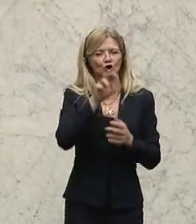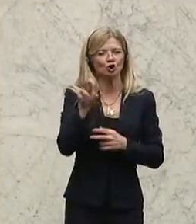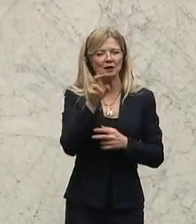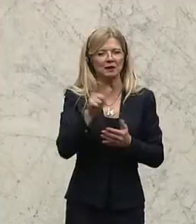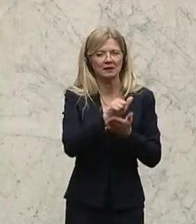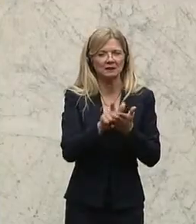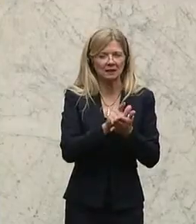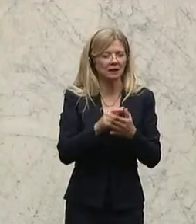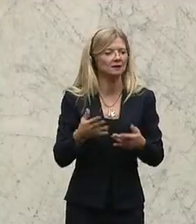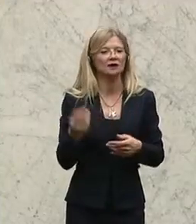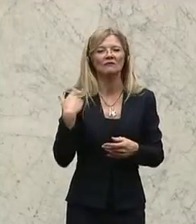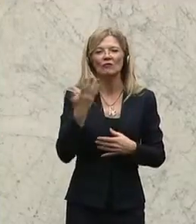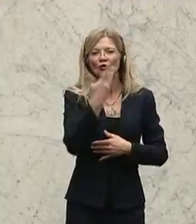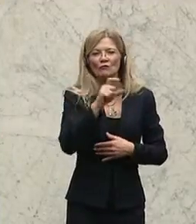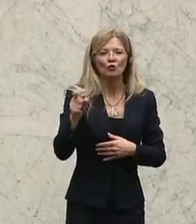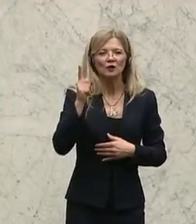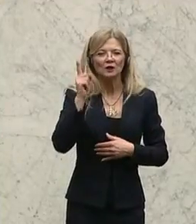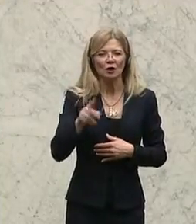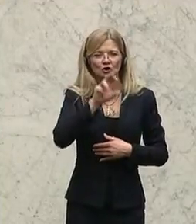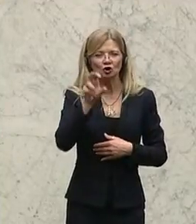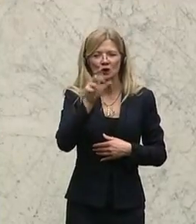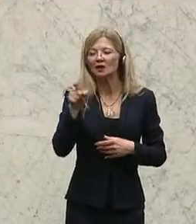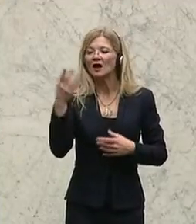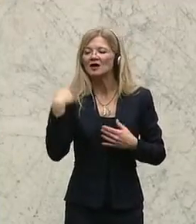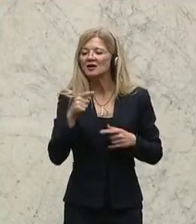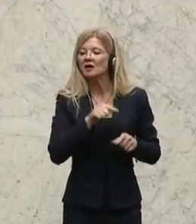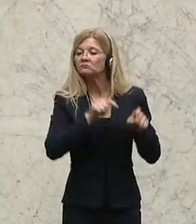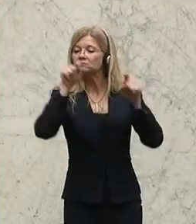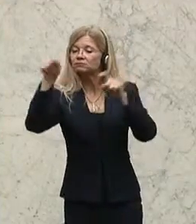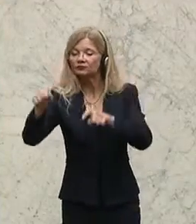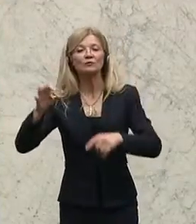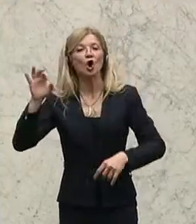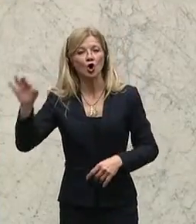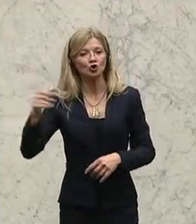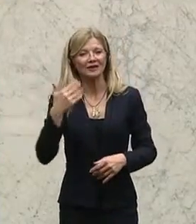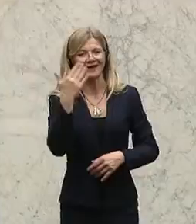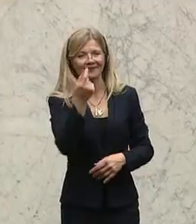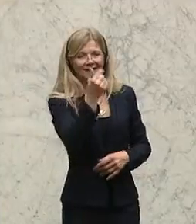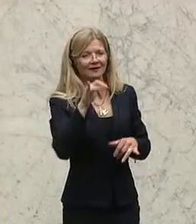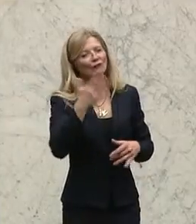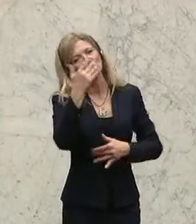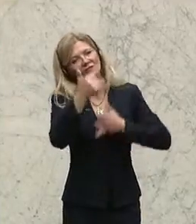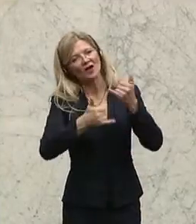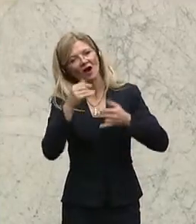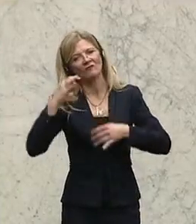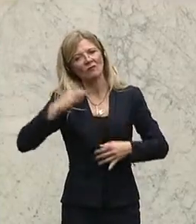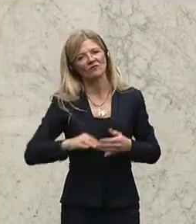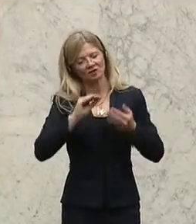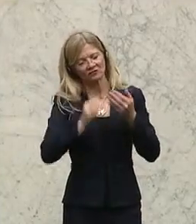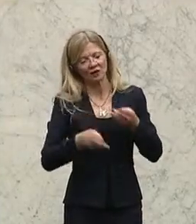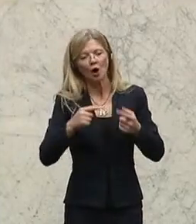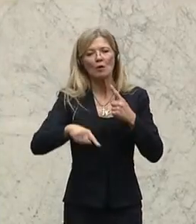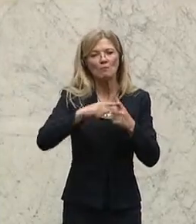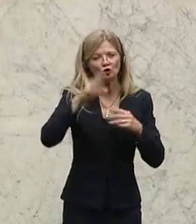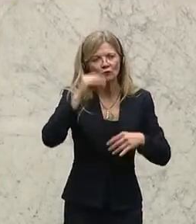umgerechnet 500.000 Schilling, die der Arzt, der sich im Osten niederließ, als Handgeld bekam für einen 5-jährigen Verpflichtungsvertrag, plus Wohnung, plus